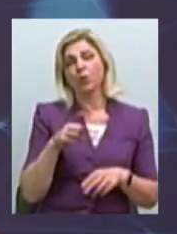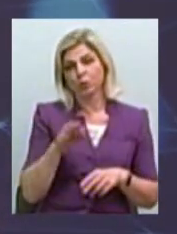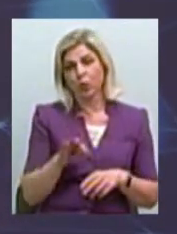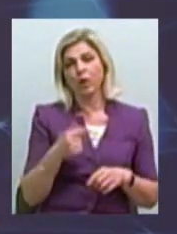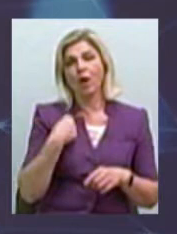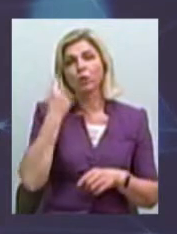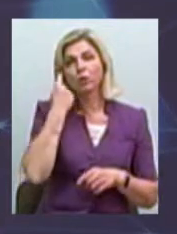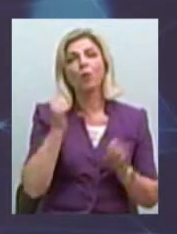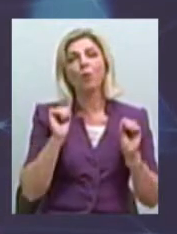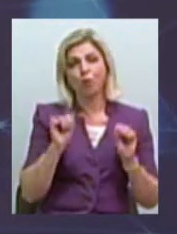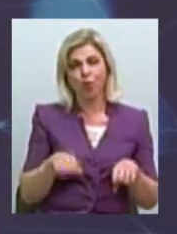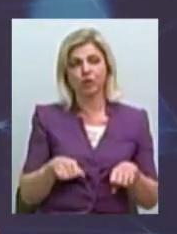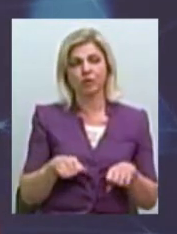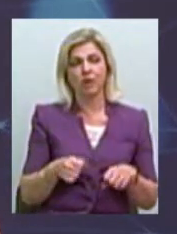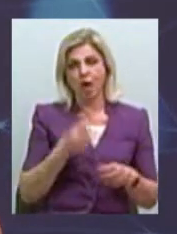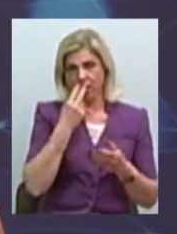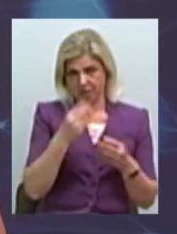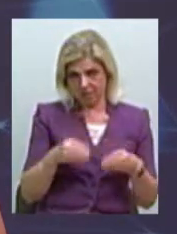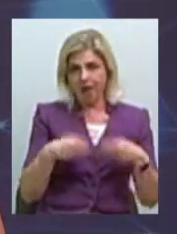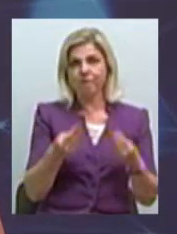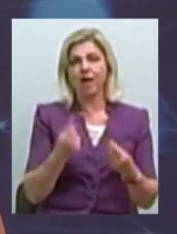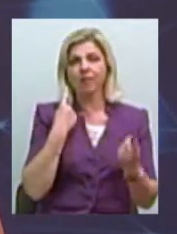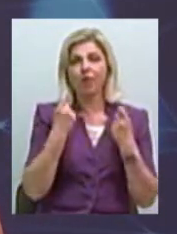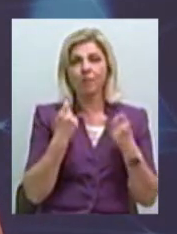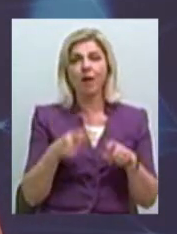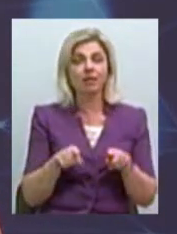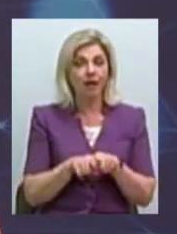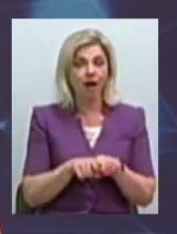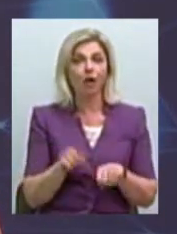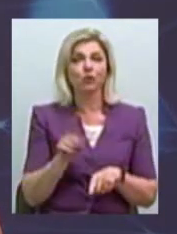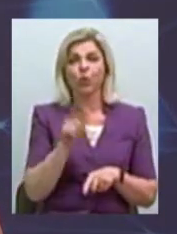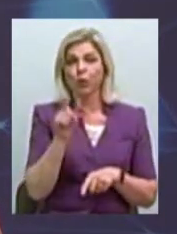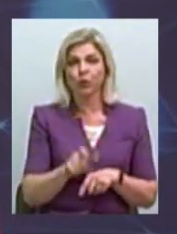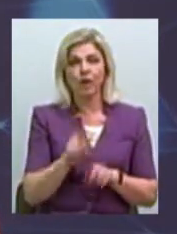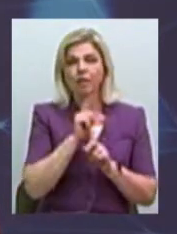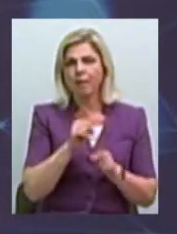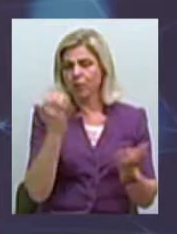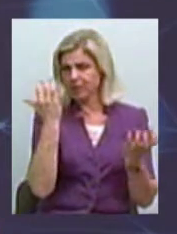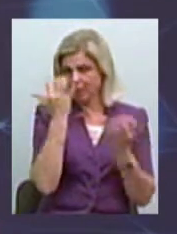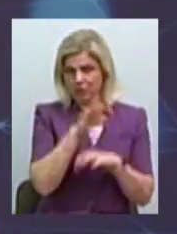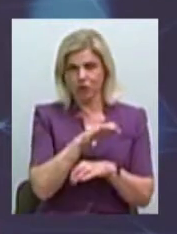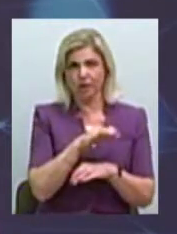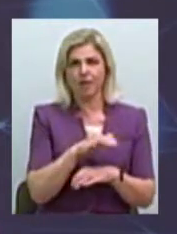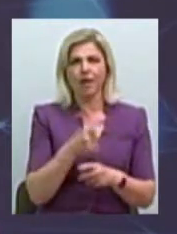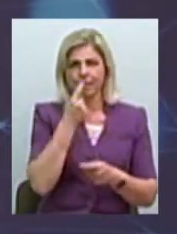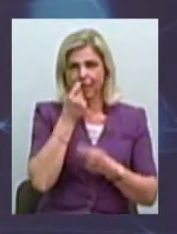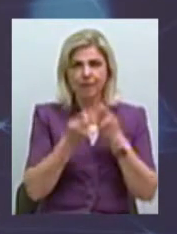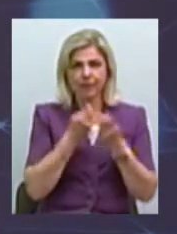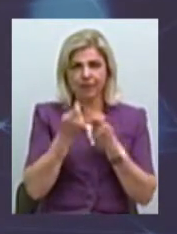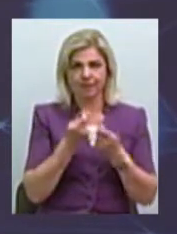я думаю, що можна підносити інформацію так, що людина не буде помічати такі дрібниці,